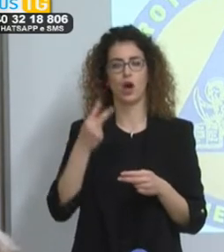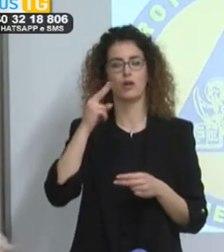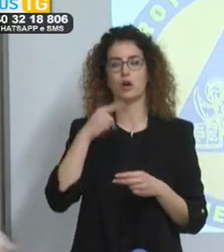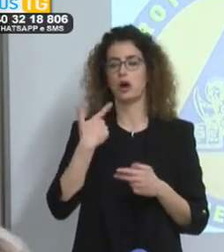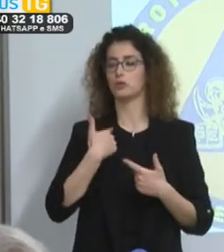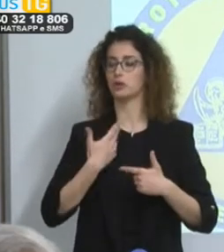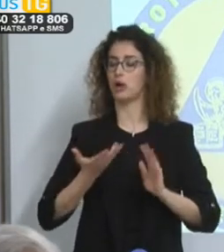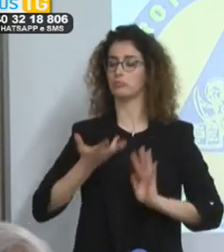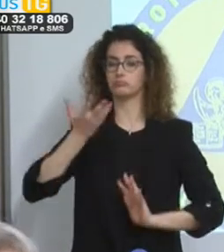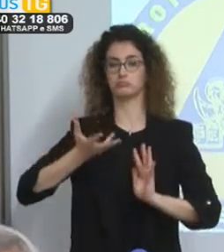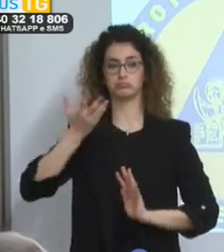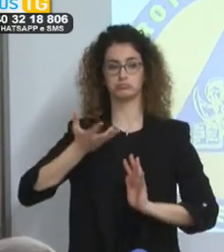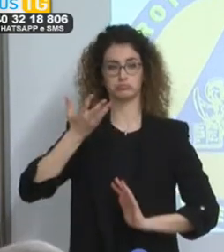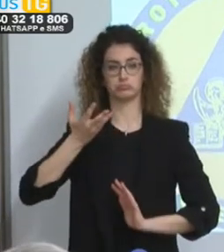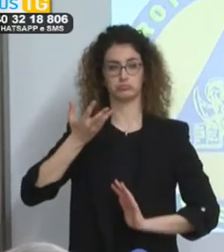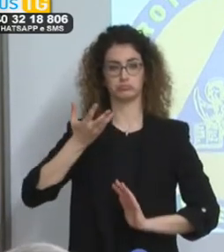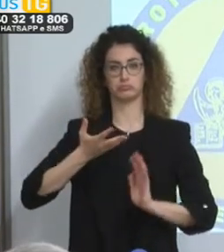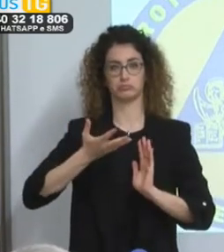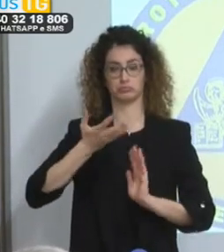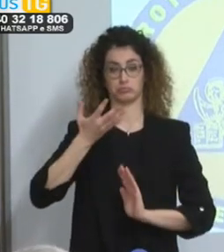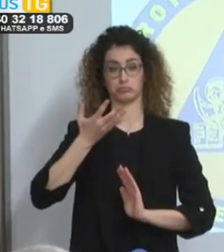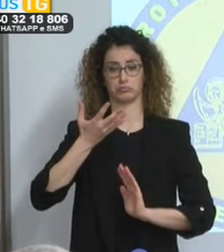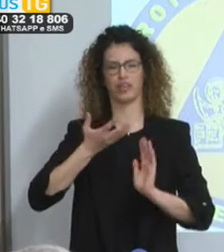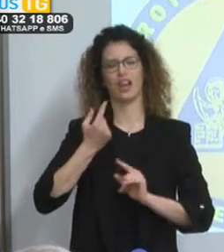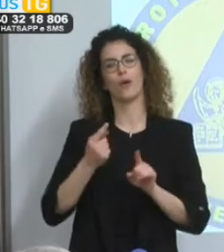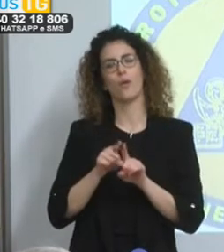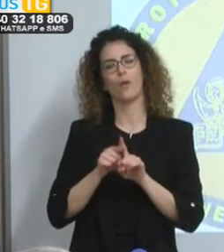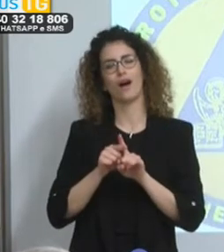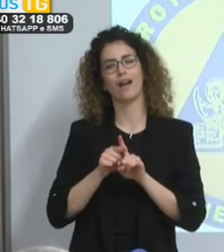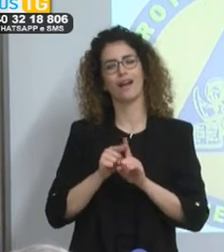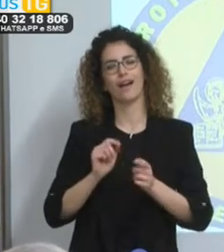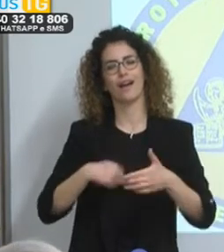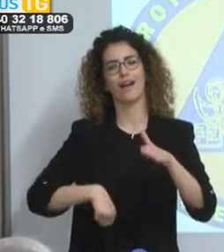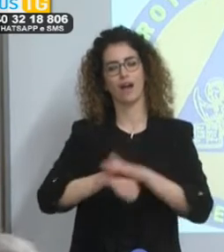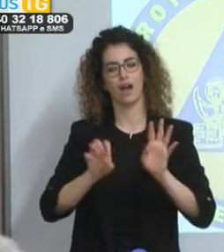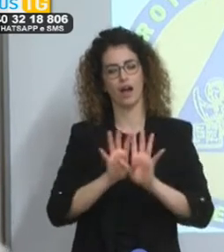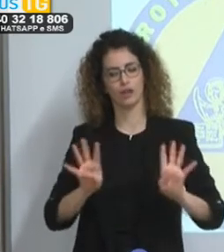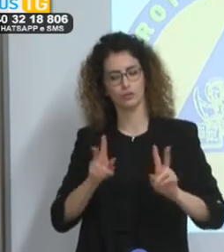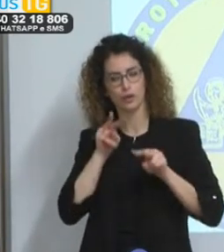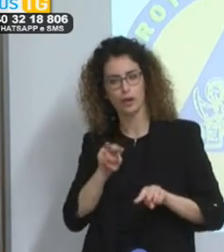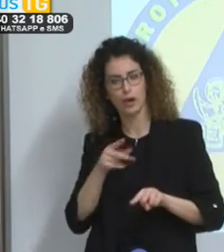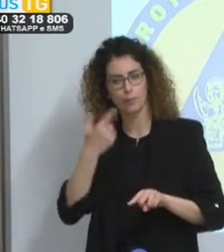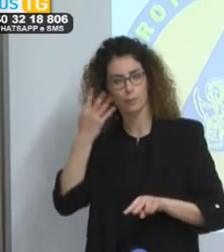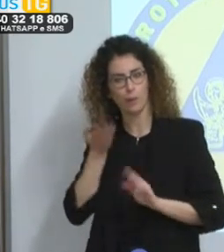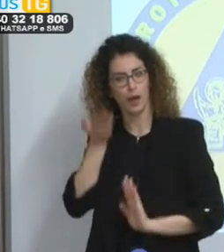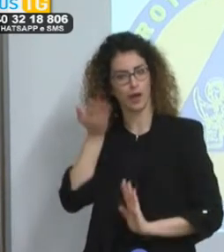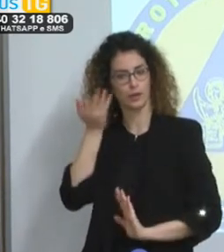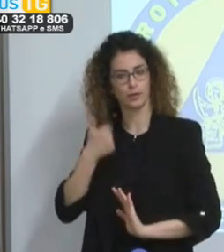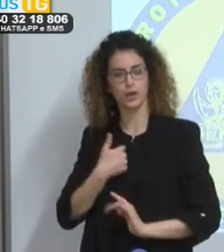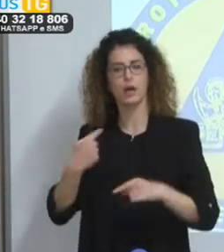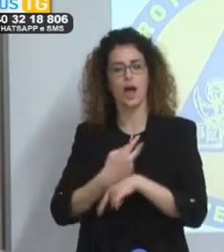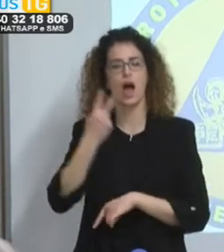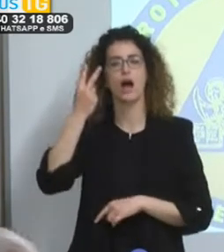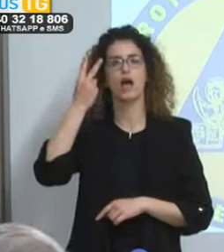gli esperti in tribuna nel campo di calcio, però la verità è che Verona ad ogni infezione